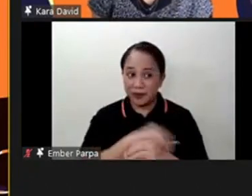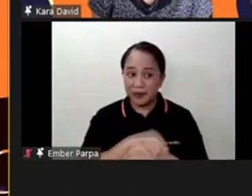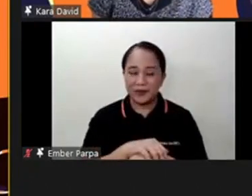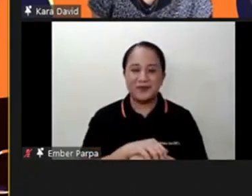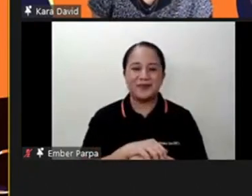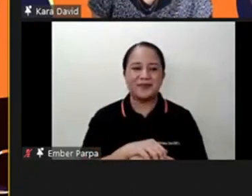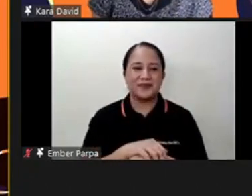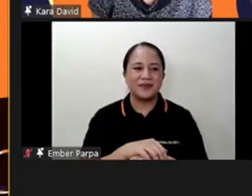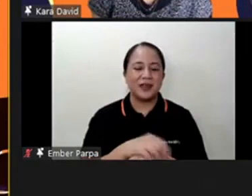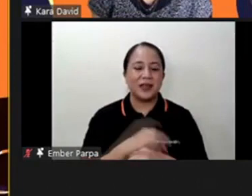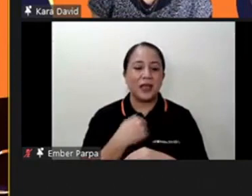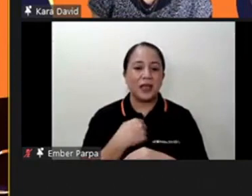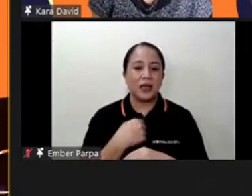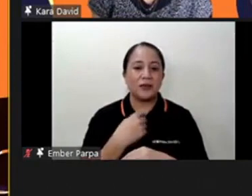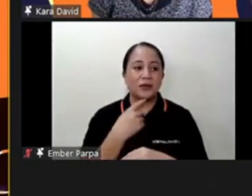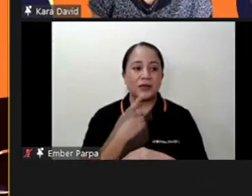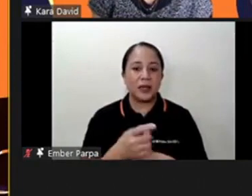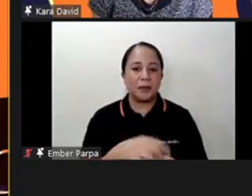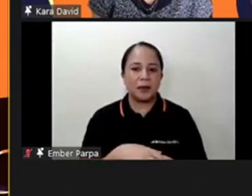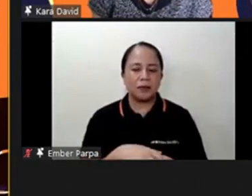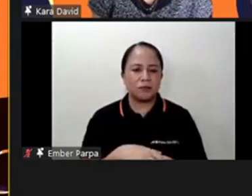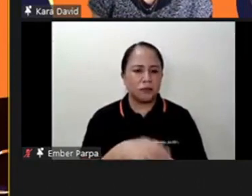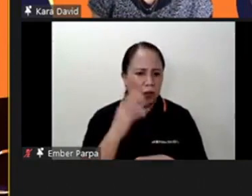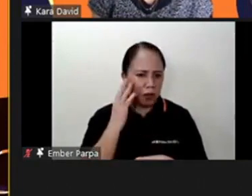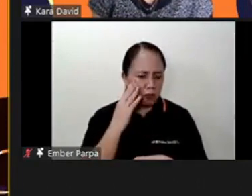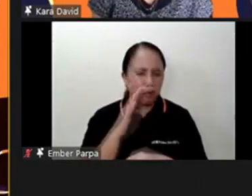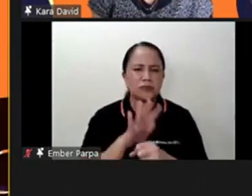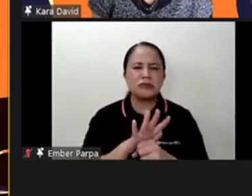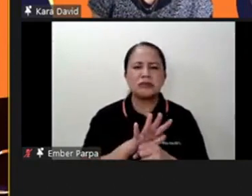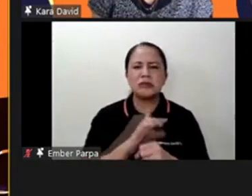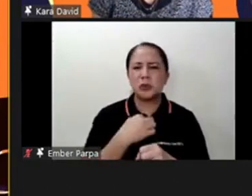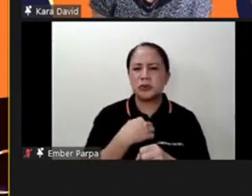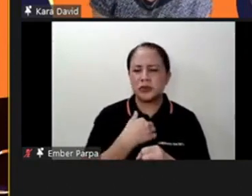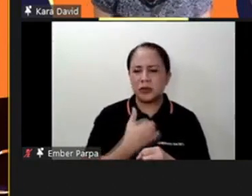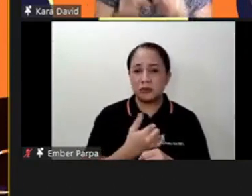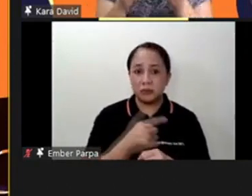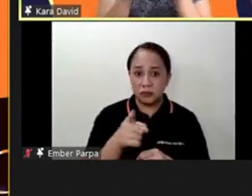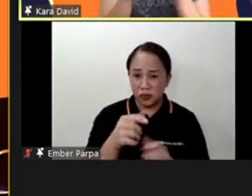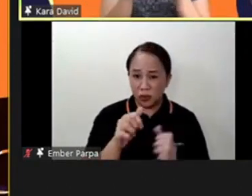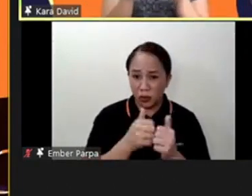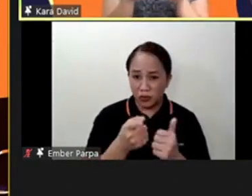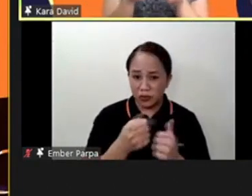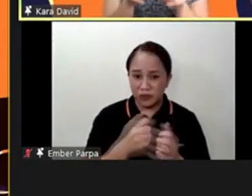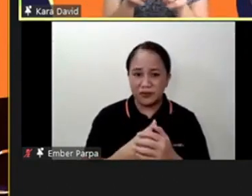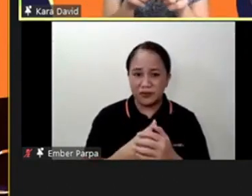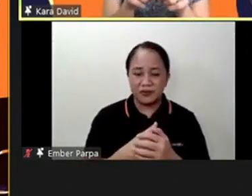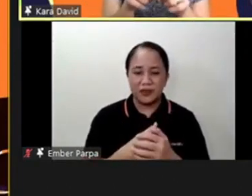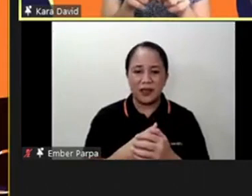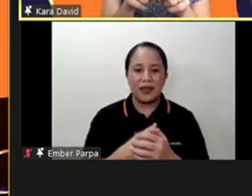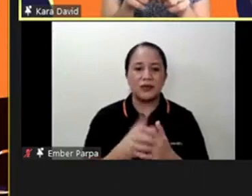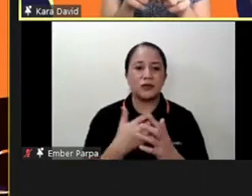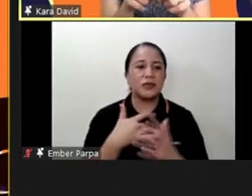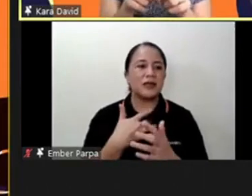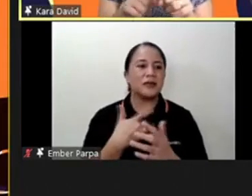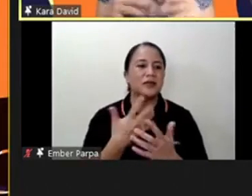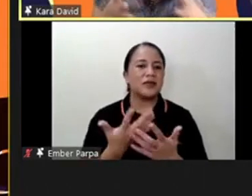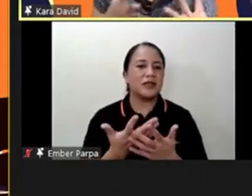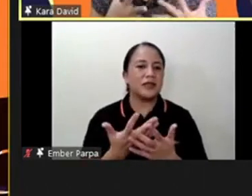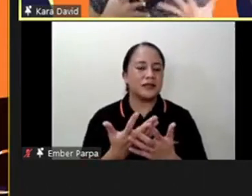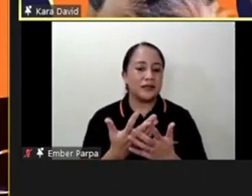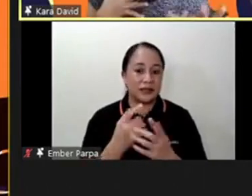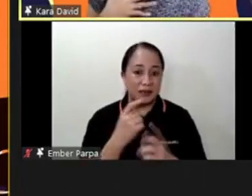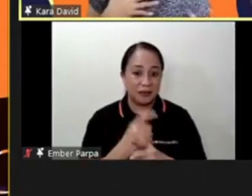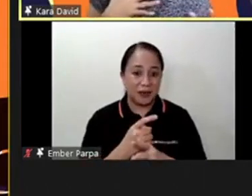minsan magda-drop ka lang ng, alam mo, medyo nasistress ako ngayon. Ikaw, kamusta? Para to make them feel at ease, di ba?